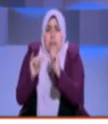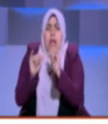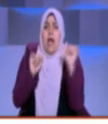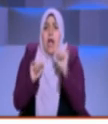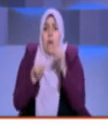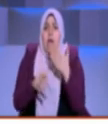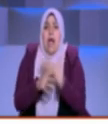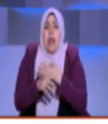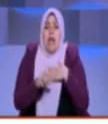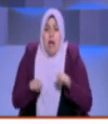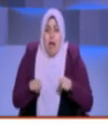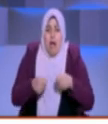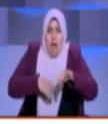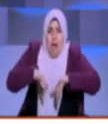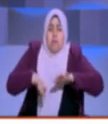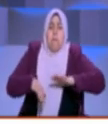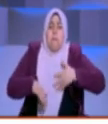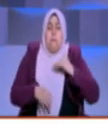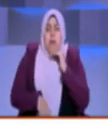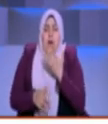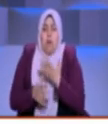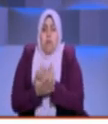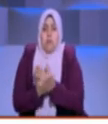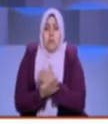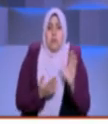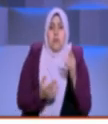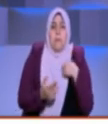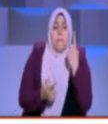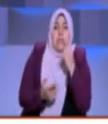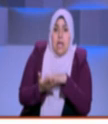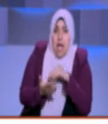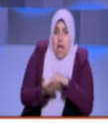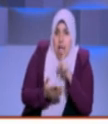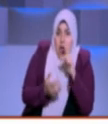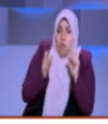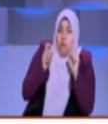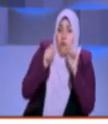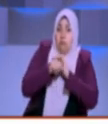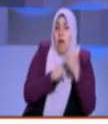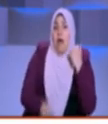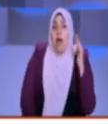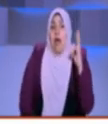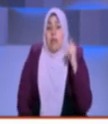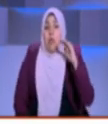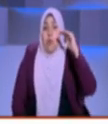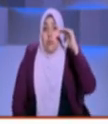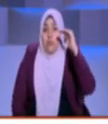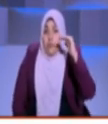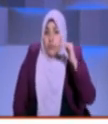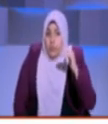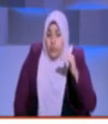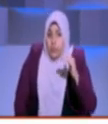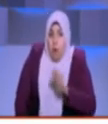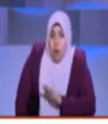الصحي. رئيس الدولة على رأس يعني القائمين على الأرض، ومن بعده